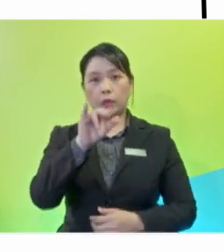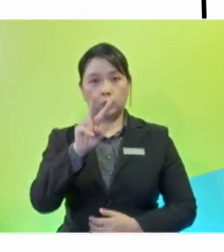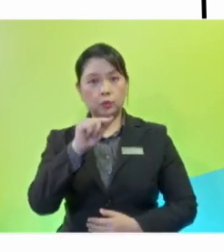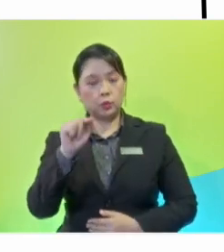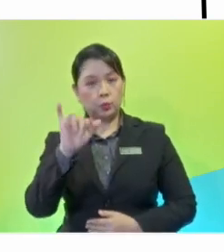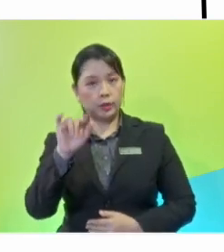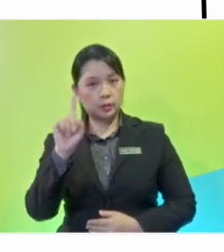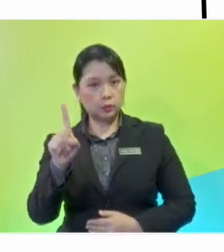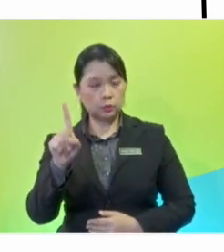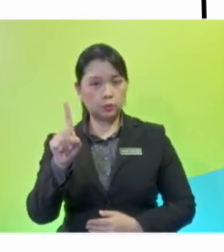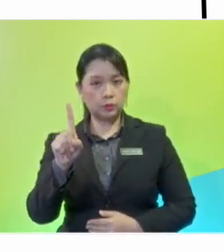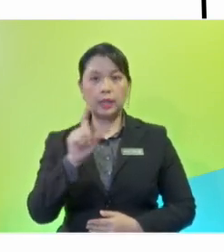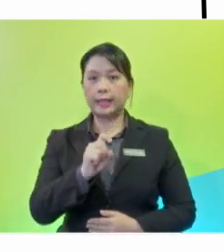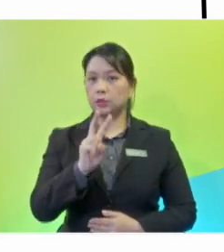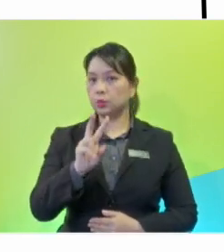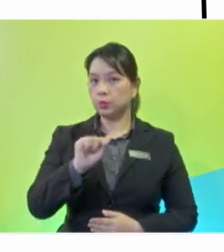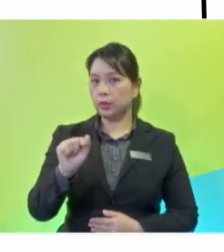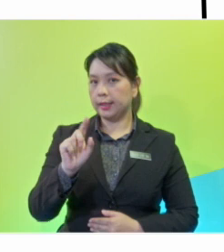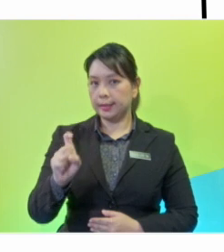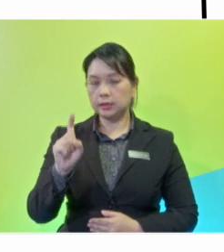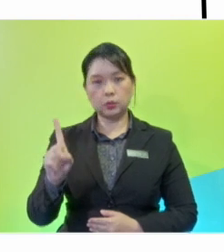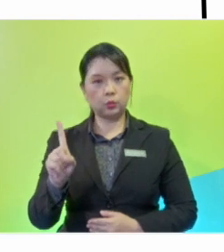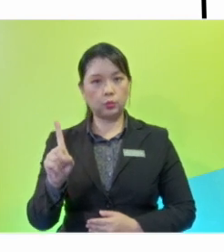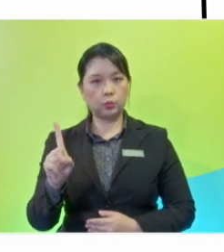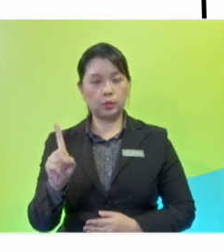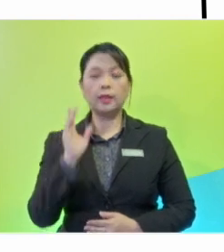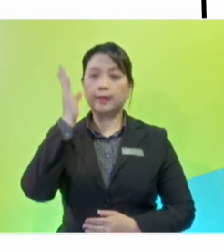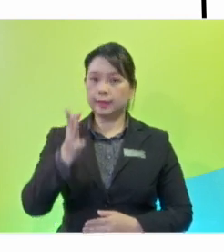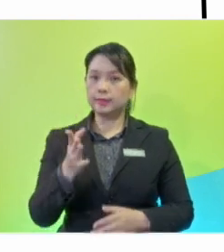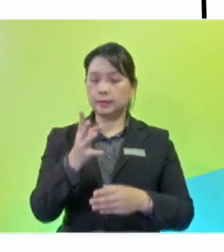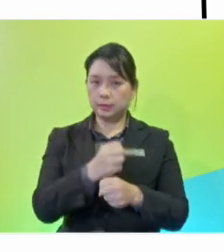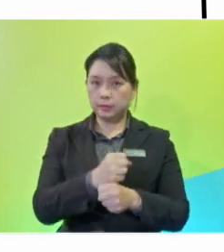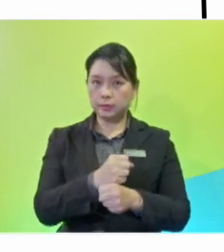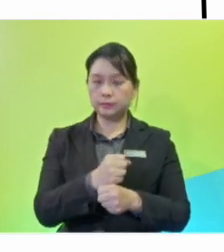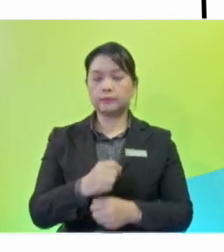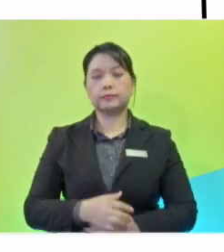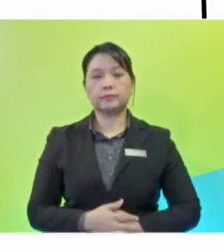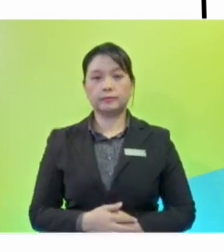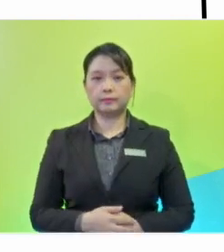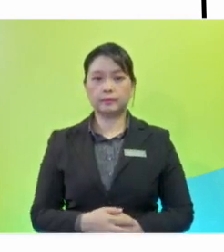kosong Oke kemudian kita selesaikan ya Kenapa 1/2